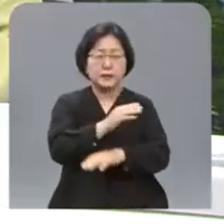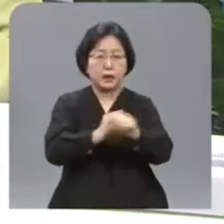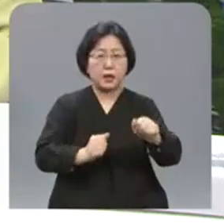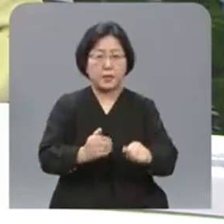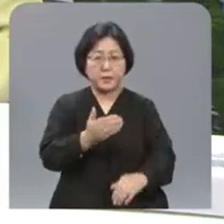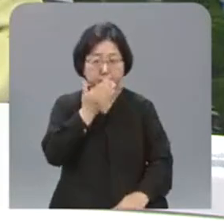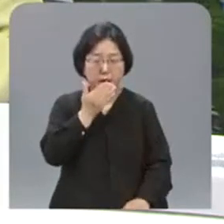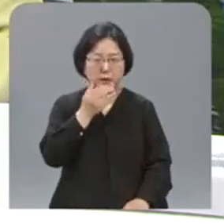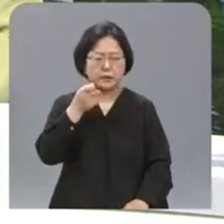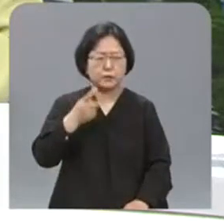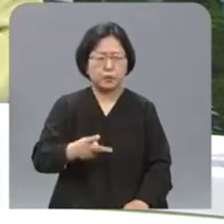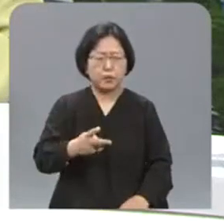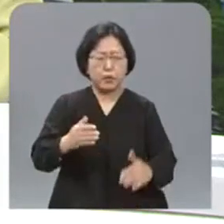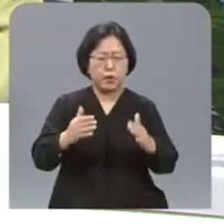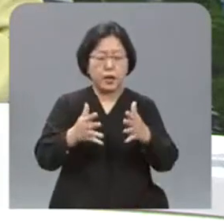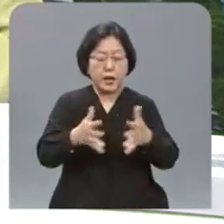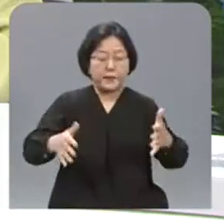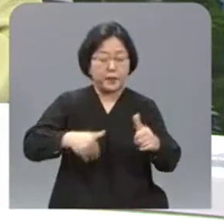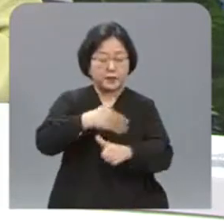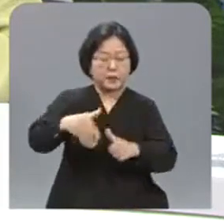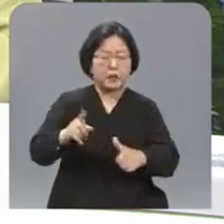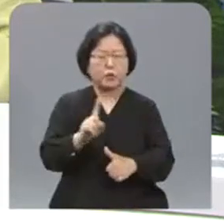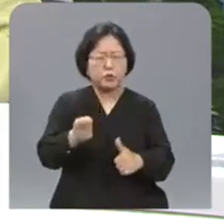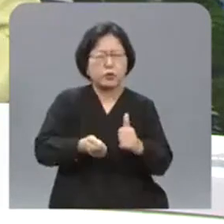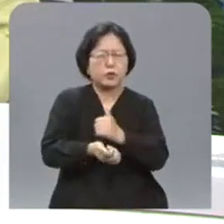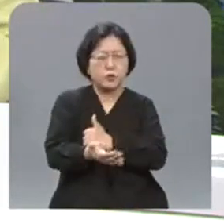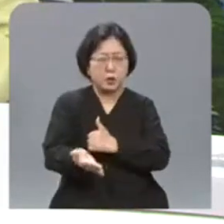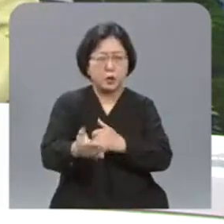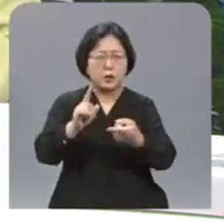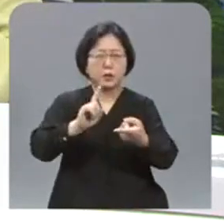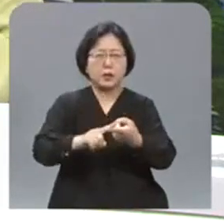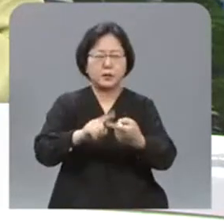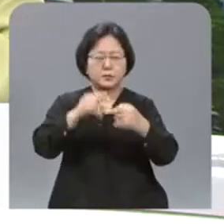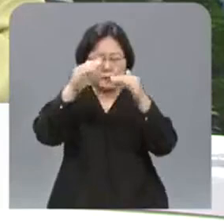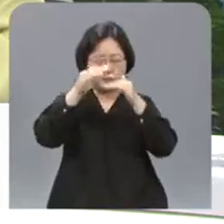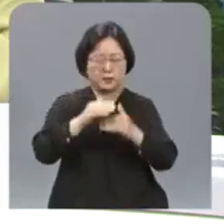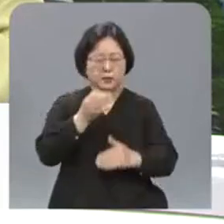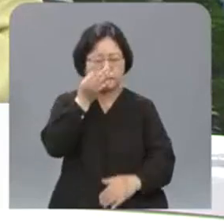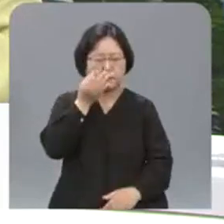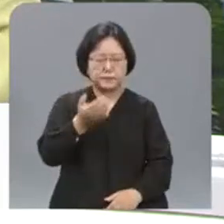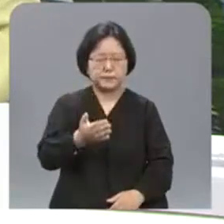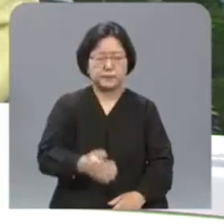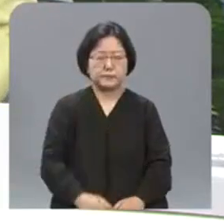얼마나 이루어질지, 부동산 시장에는 어떤 영향을 미칠지입니다. 김호 기자입니다.